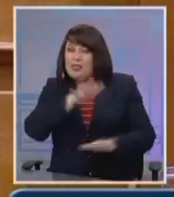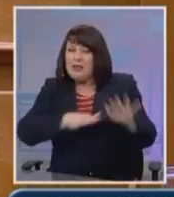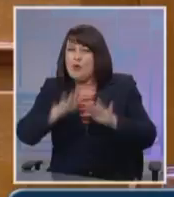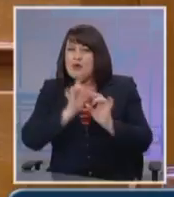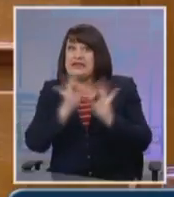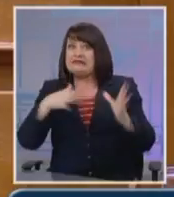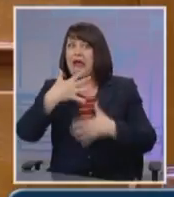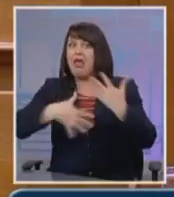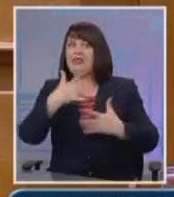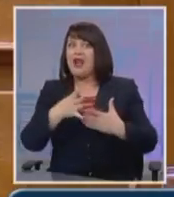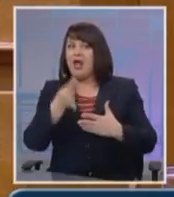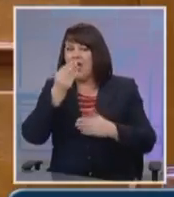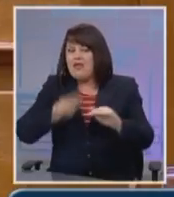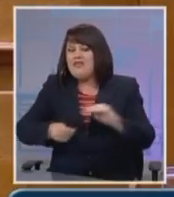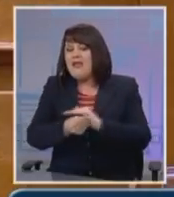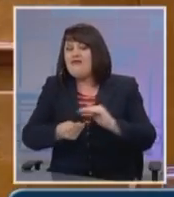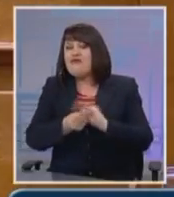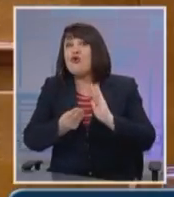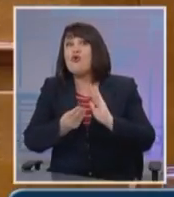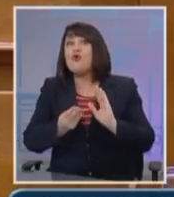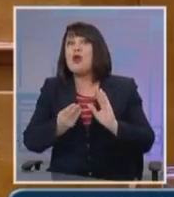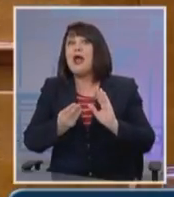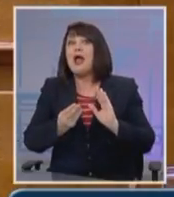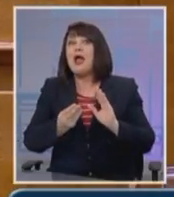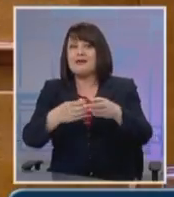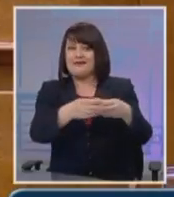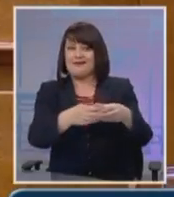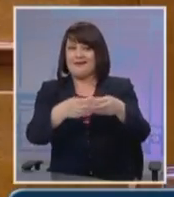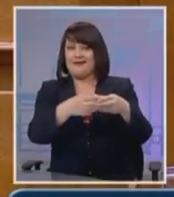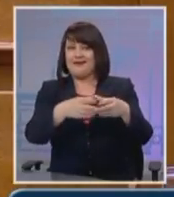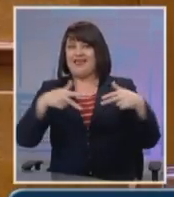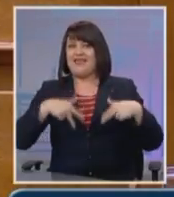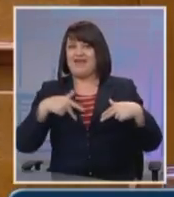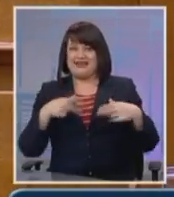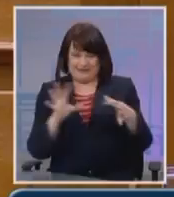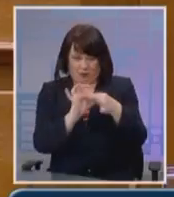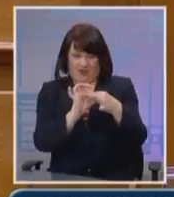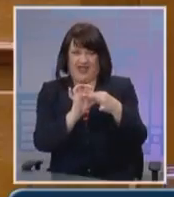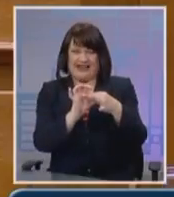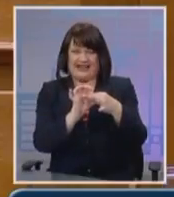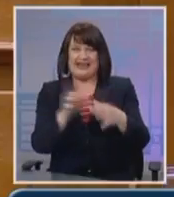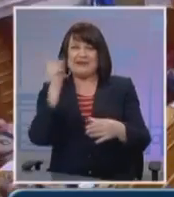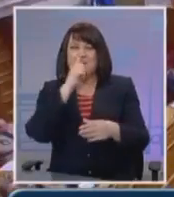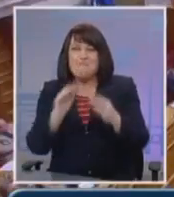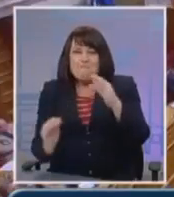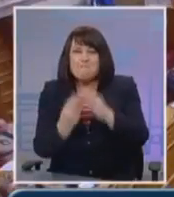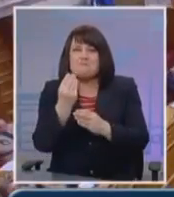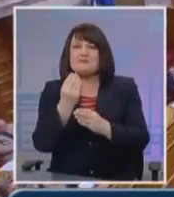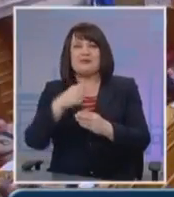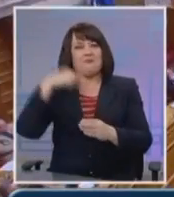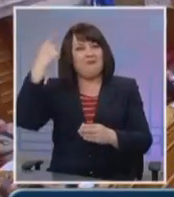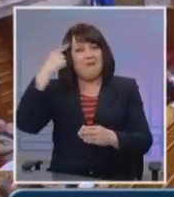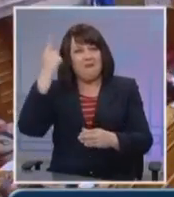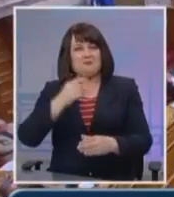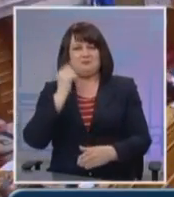σκάνδαλα. Και ετερόκλητη κυβερνητική συμμαχία, η οποία γεννήθηκε μέσα στο ψέμα και τις αυταπάτες, ίσχα,